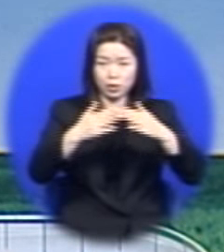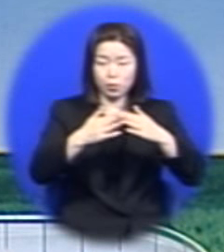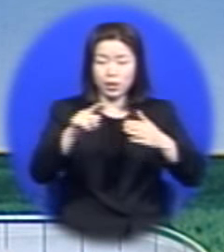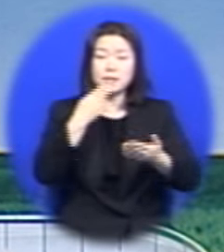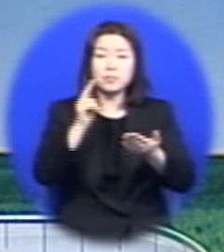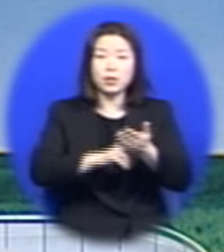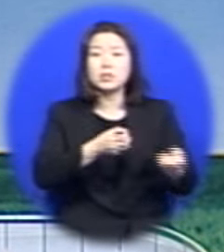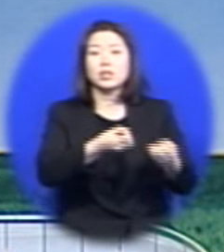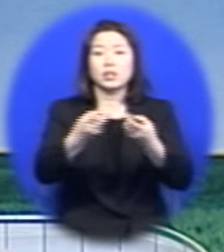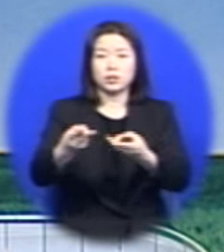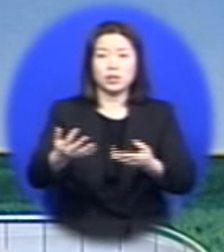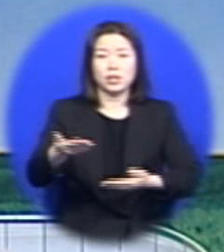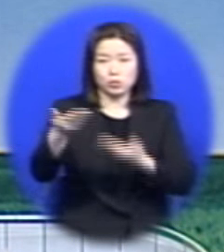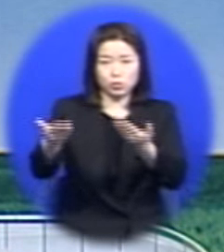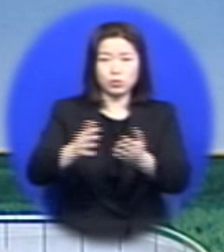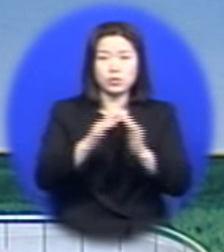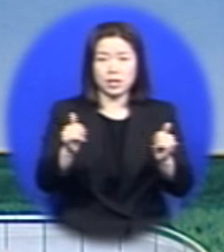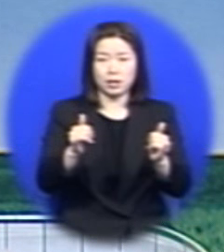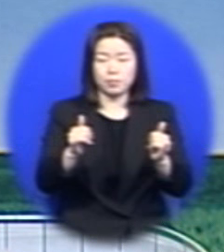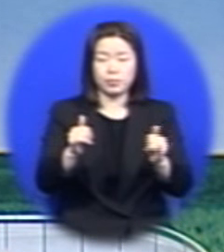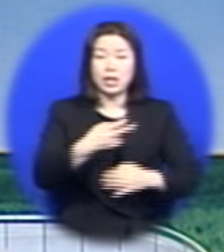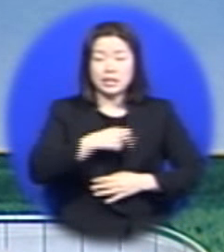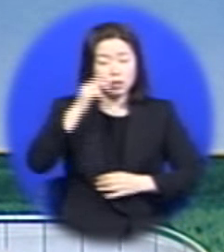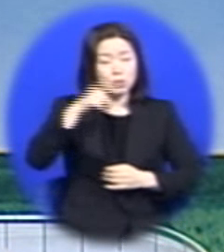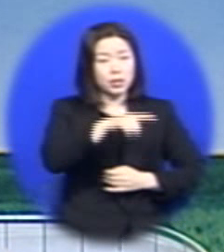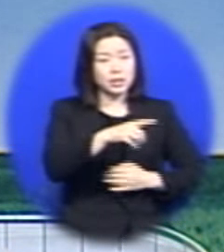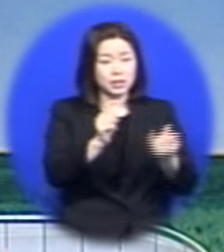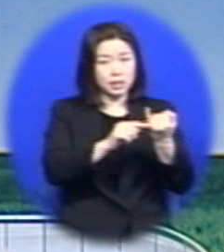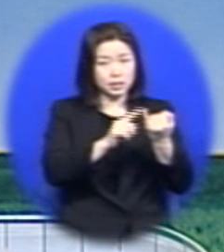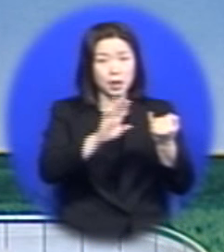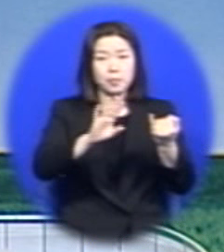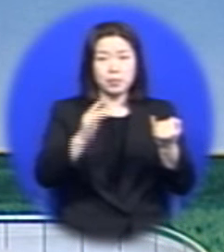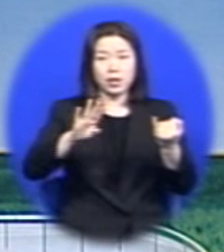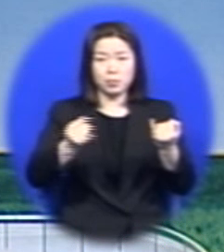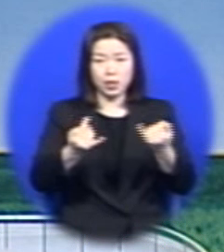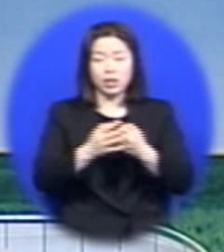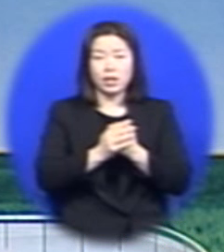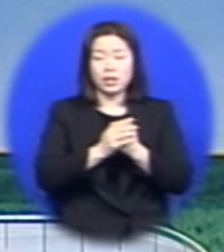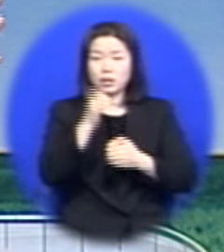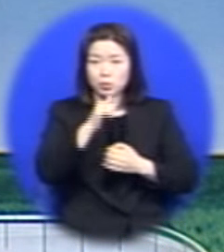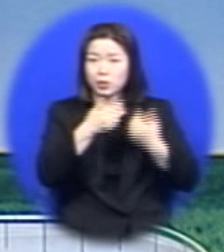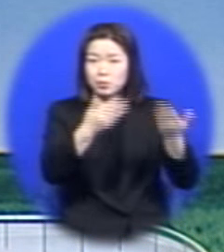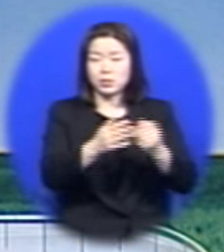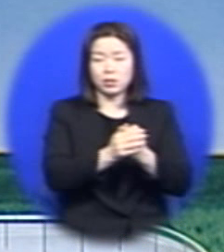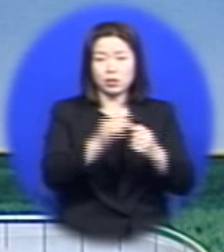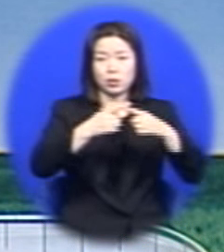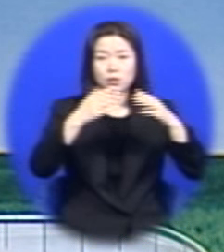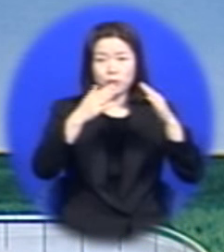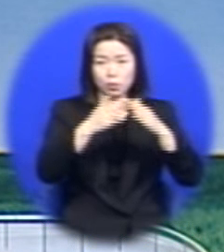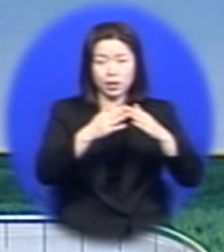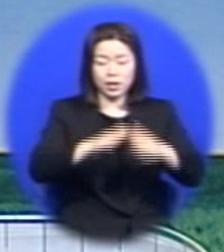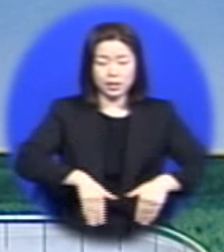사람입니다. 사도 바울이 이 베베를 특별히 청구하면서 로마 교회가 이 베베를 잘 따뜻하게